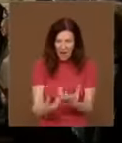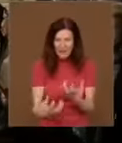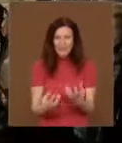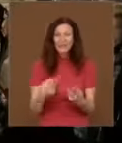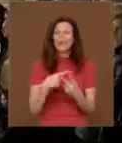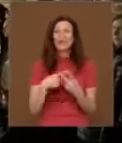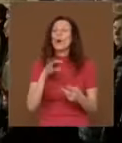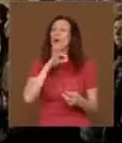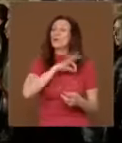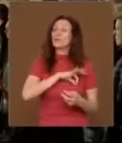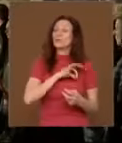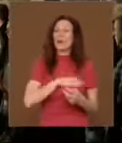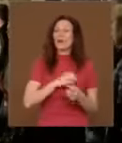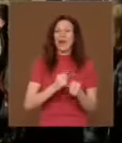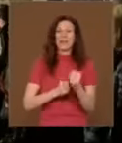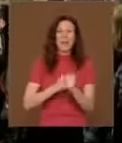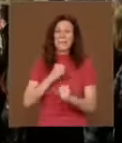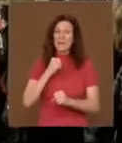А когато и